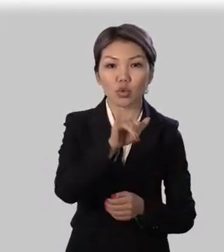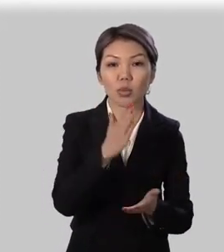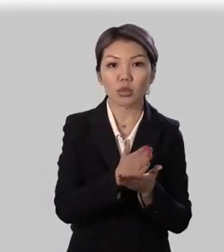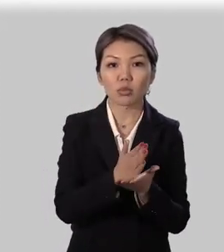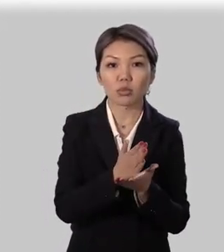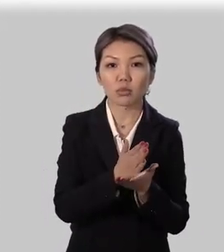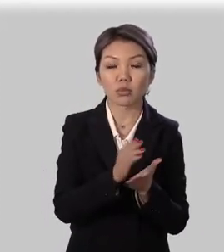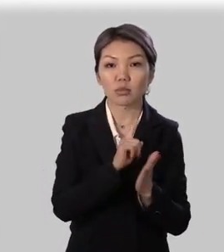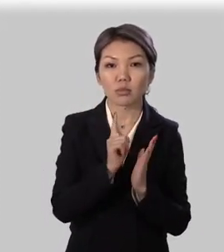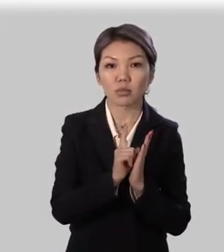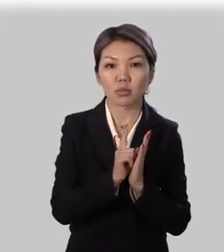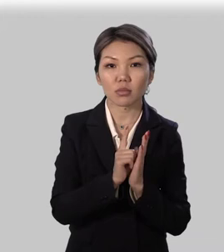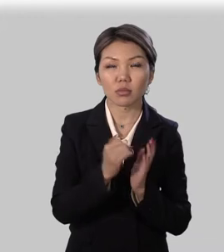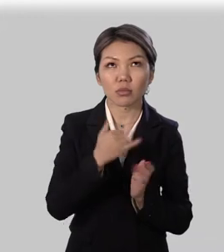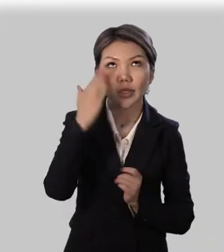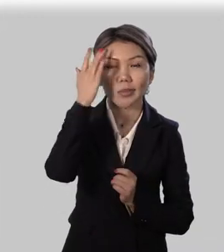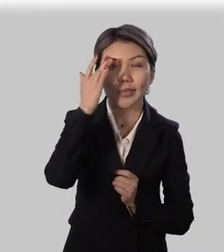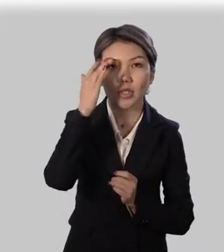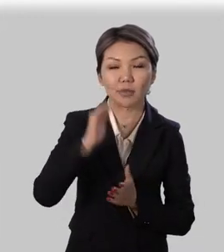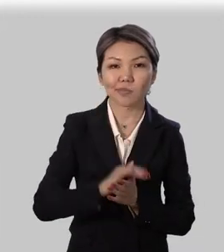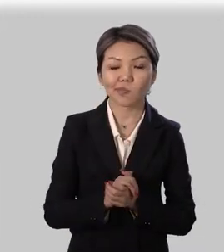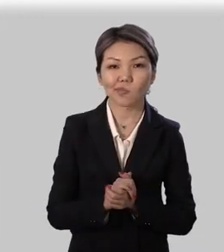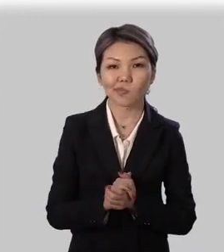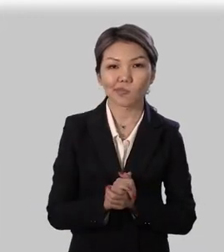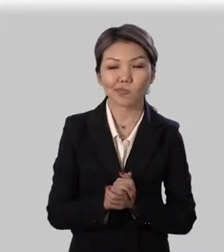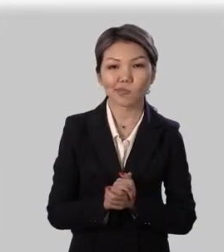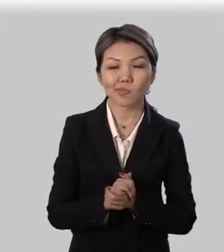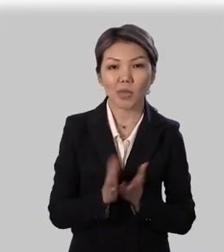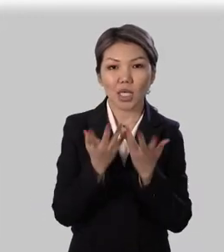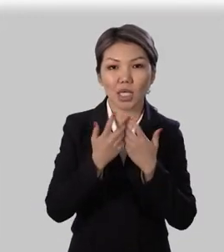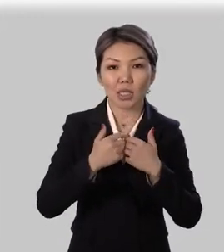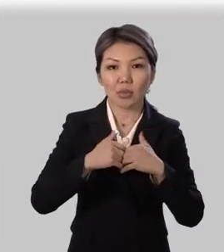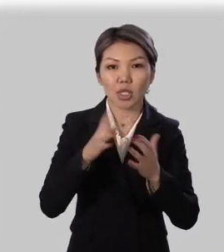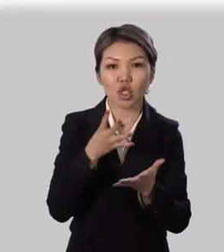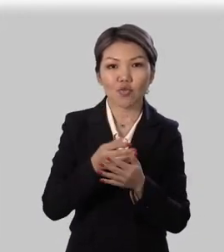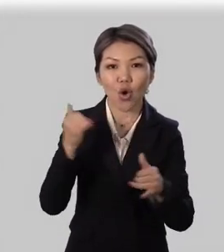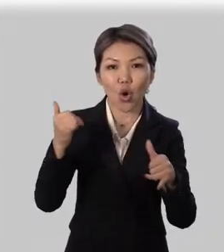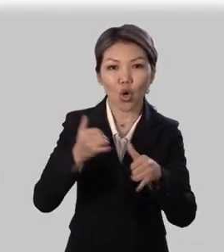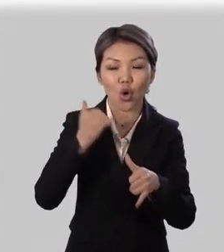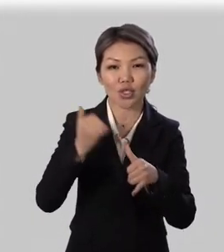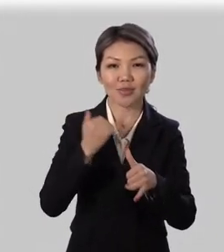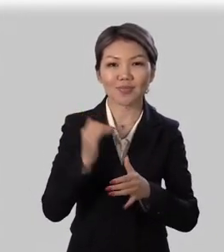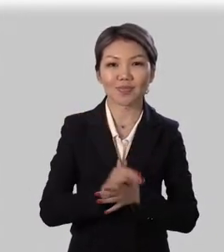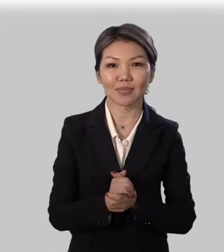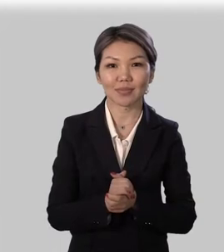мне steam если измерить свой рог